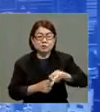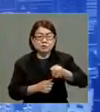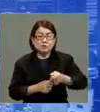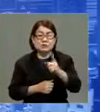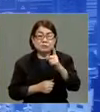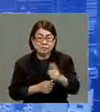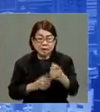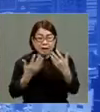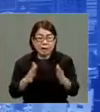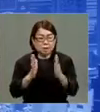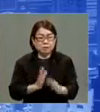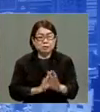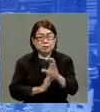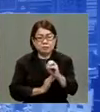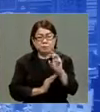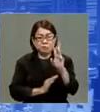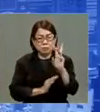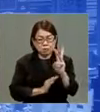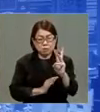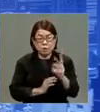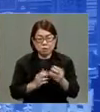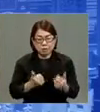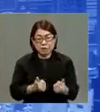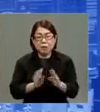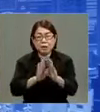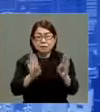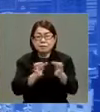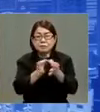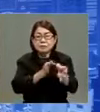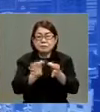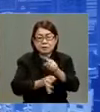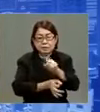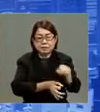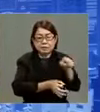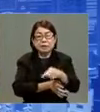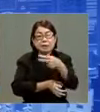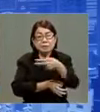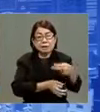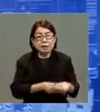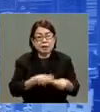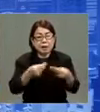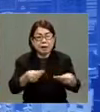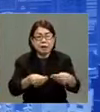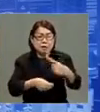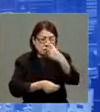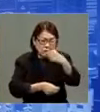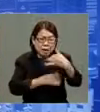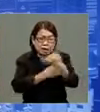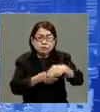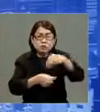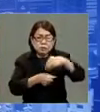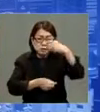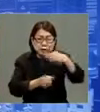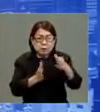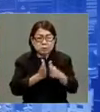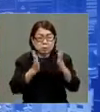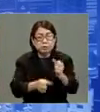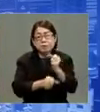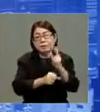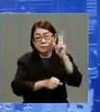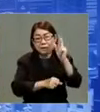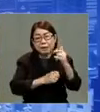ที่56คนนะครับลำดับต่อไปจะเป็นการแถลงข่าวในภาคภาษาอังกฤษนะครับสำหรับชาวต่างชาติในประเทศไทยรวมทั้งสื่อมวลชนต่างประเทศ